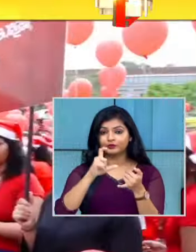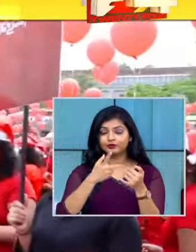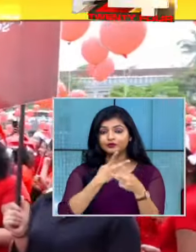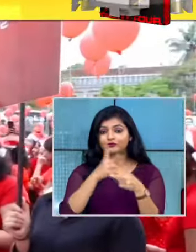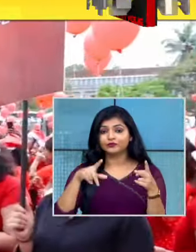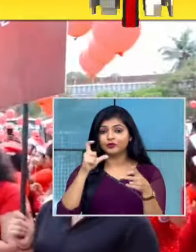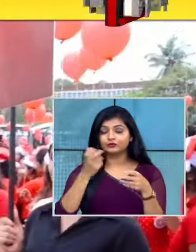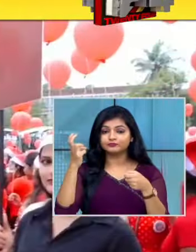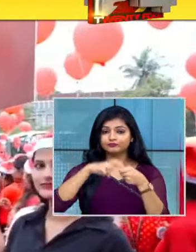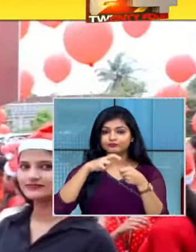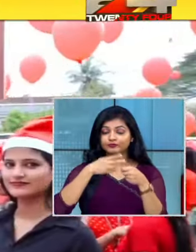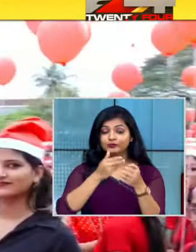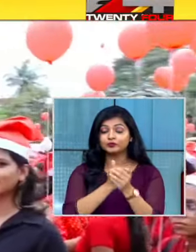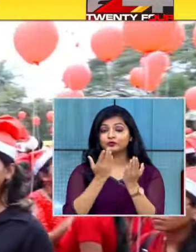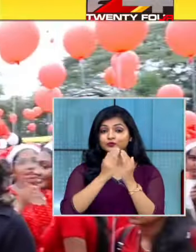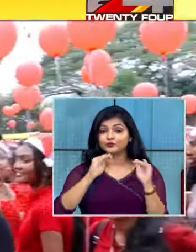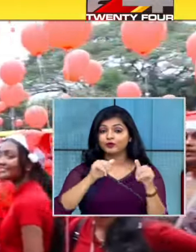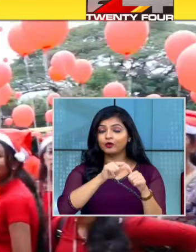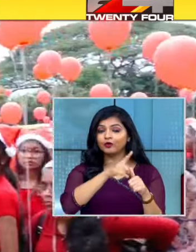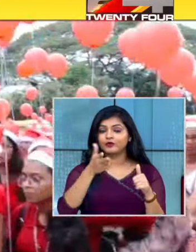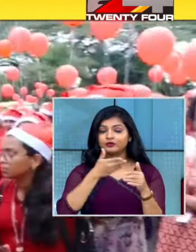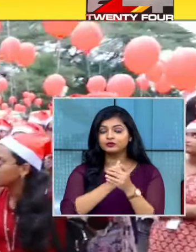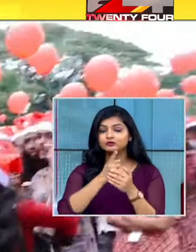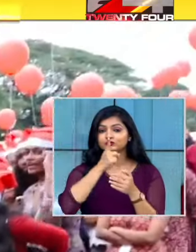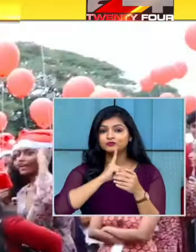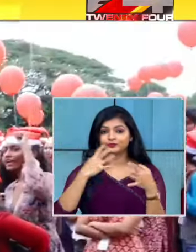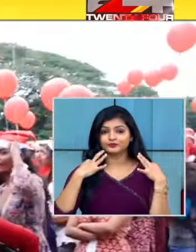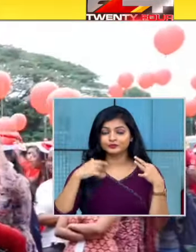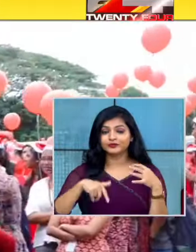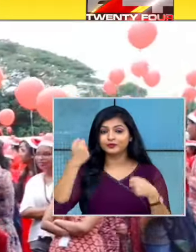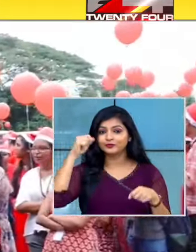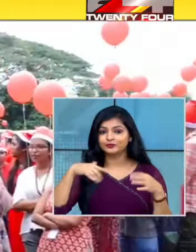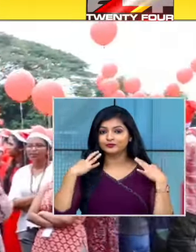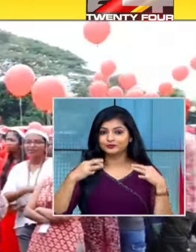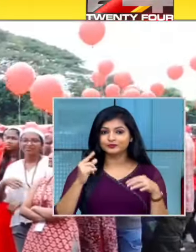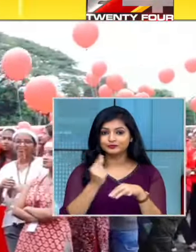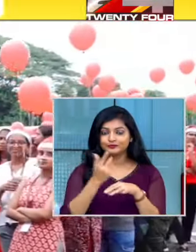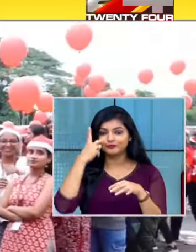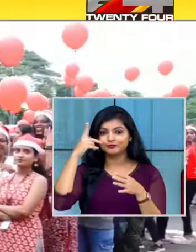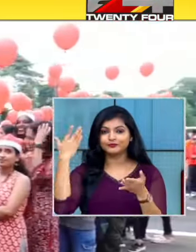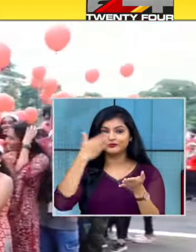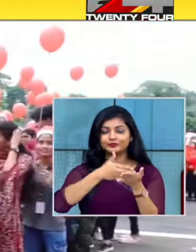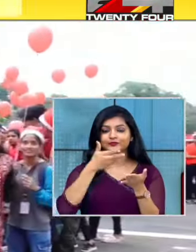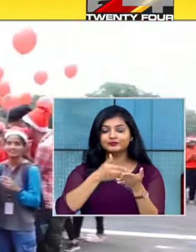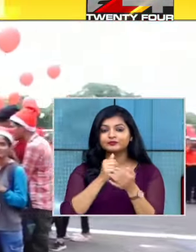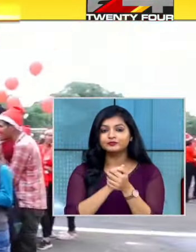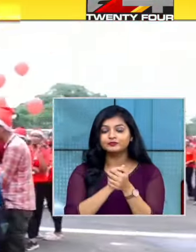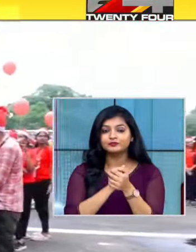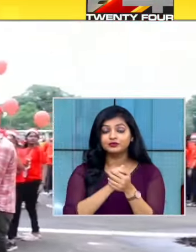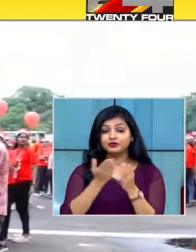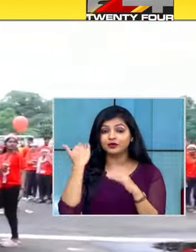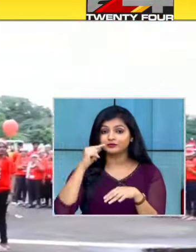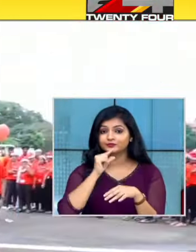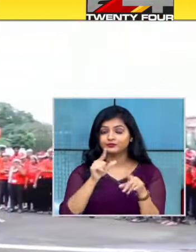എന്തായാലും കുട്ടികളെല്ലാം തന്നെ ഈ ചുവപ്പ് ഡ്രസ്സ് ധരിച്ച് പാപ്പാവേഷത്തിൽ ഇവിടേക്ക് എത്തുന്ന ഒരു കാഴ്ചയാണ് നമുക്ക് കാണാൻ സാധിക്കുന്നത്. ആദ്യം ഞാൻ